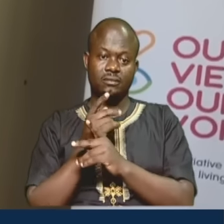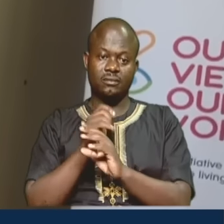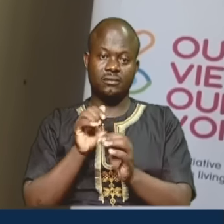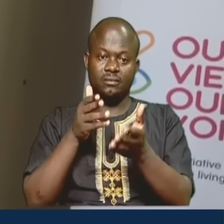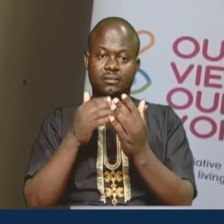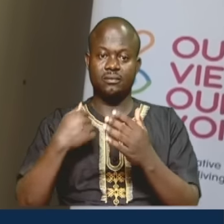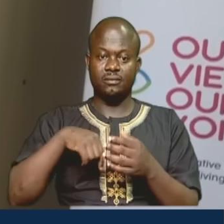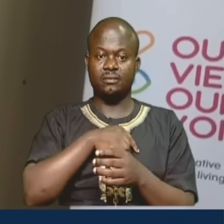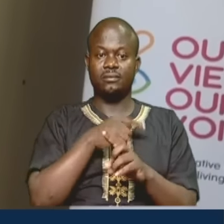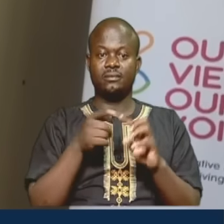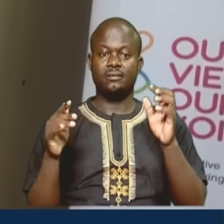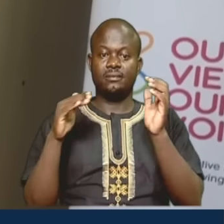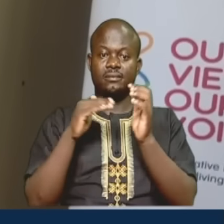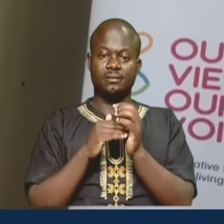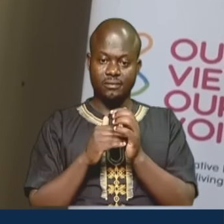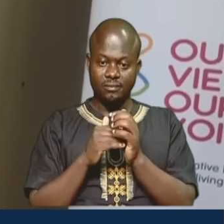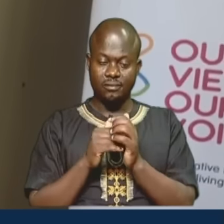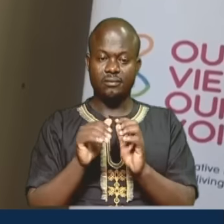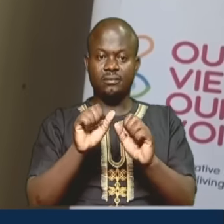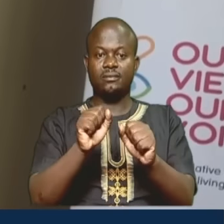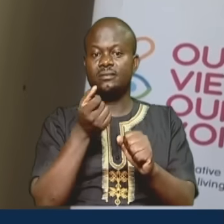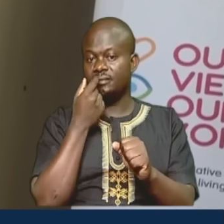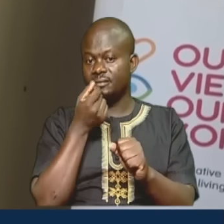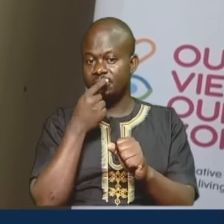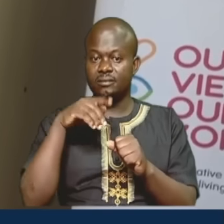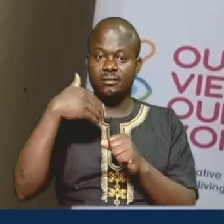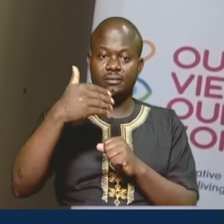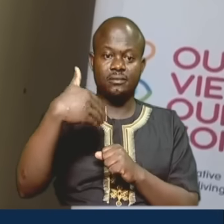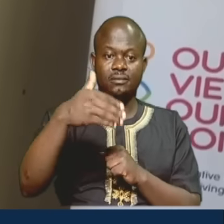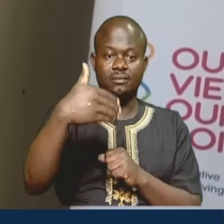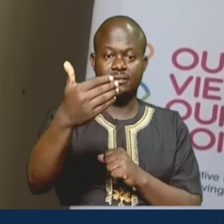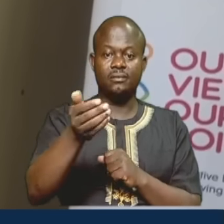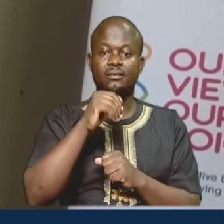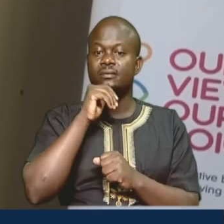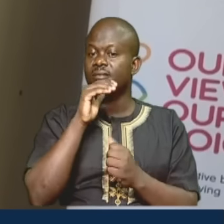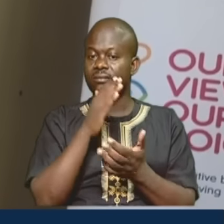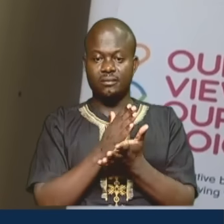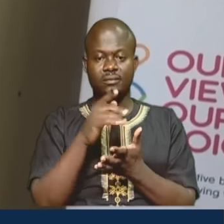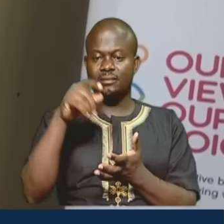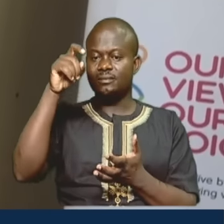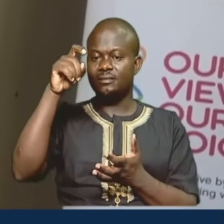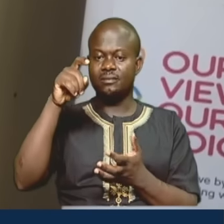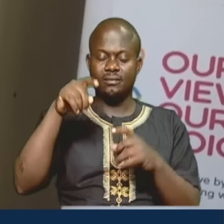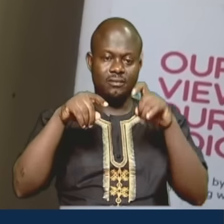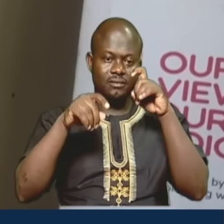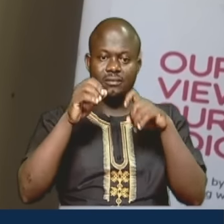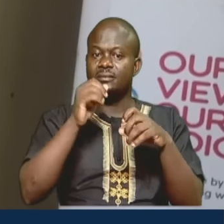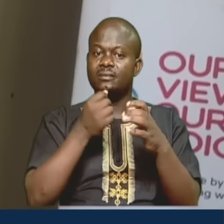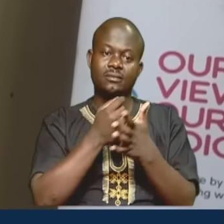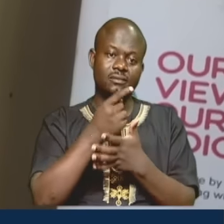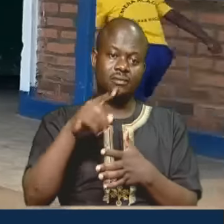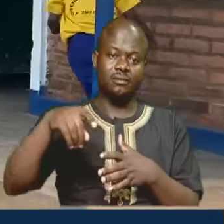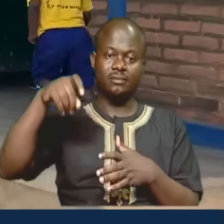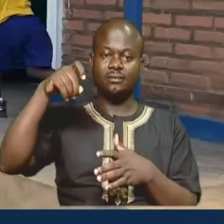nkikurikirana kandi nkafata umuti buri gihe ntasibye mvuga ngo hari igitumye nsiba